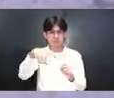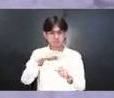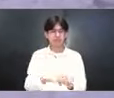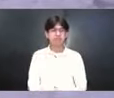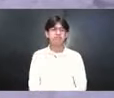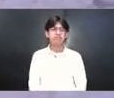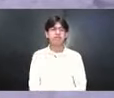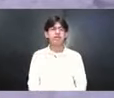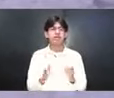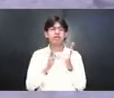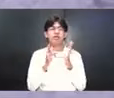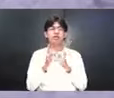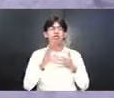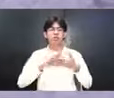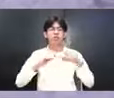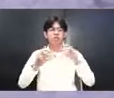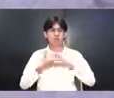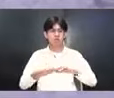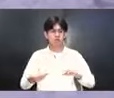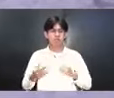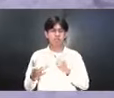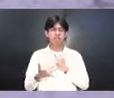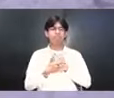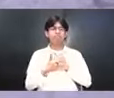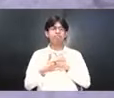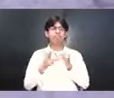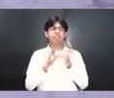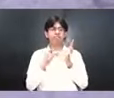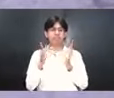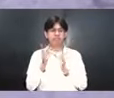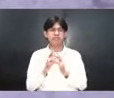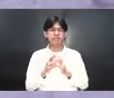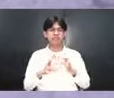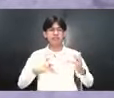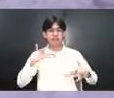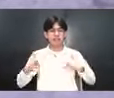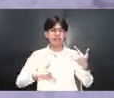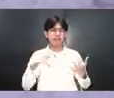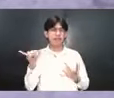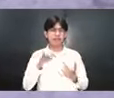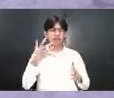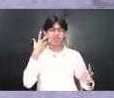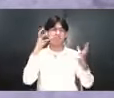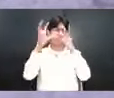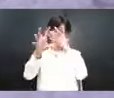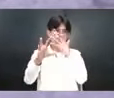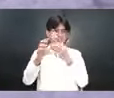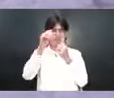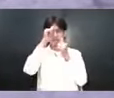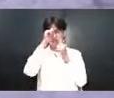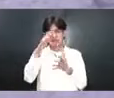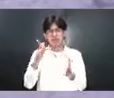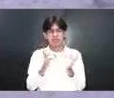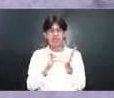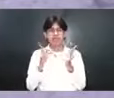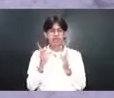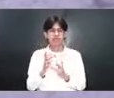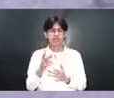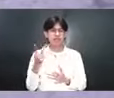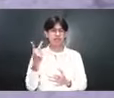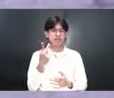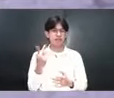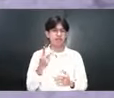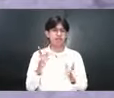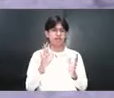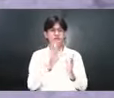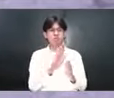story, Jesus is the Father. That's his mission. I came here